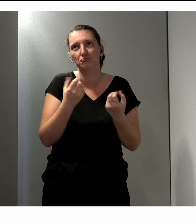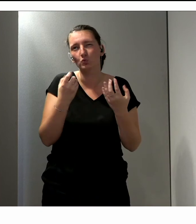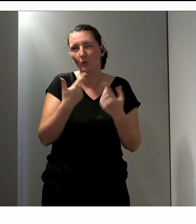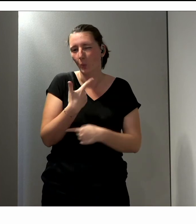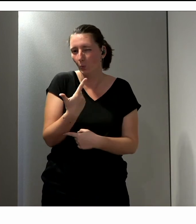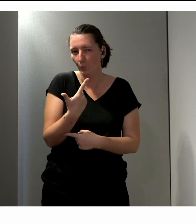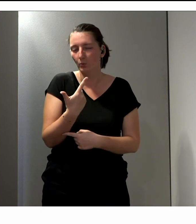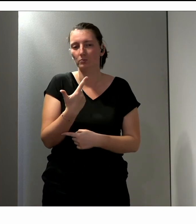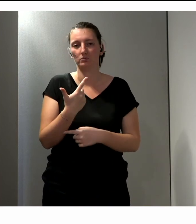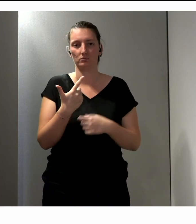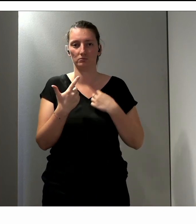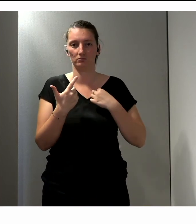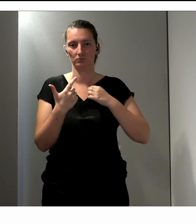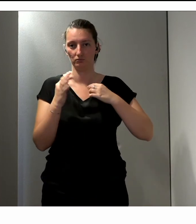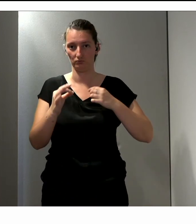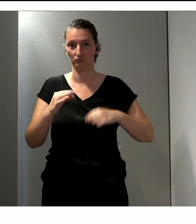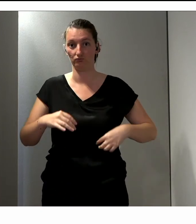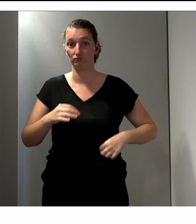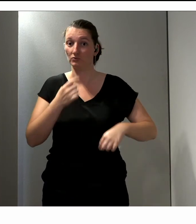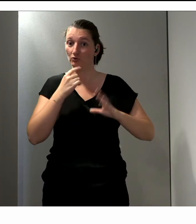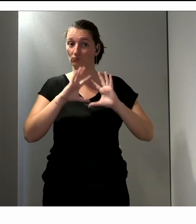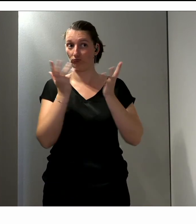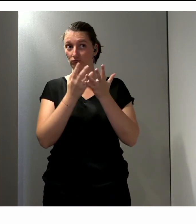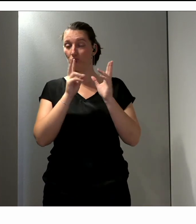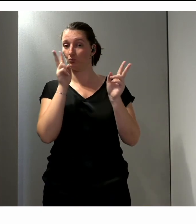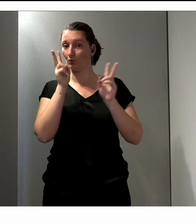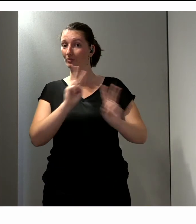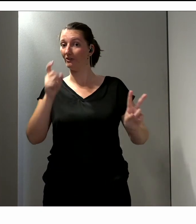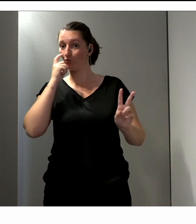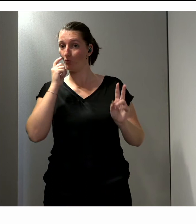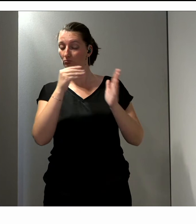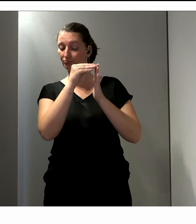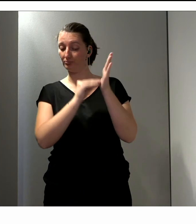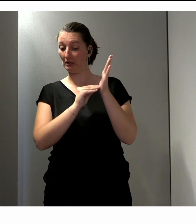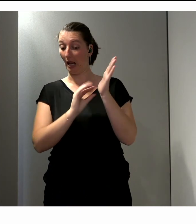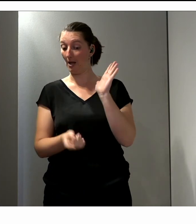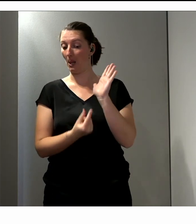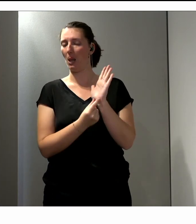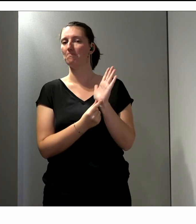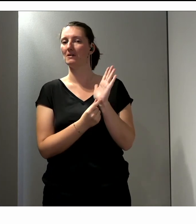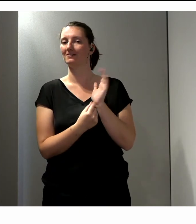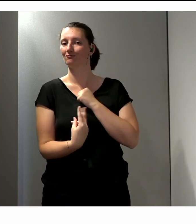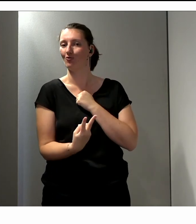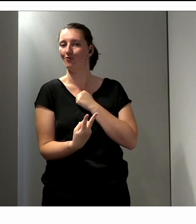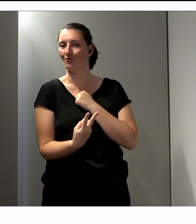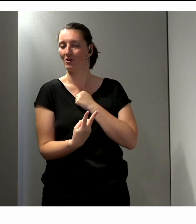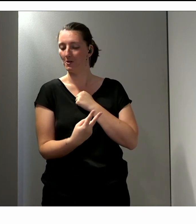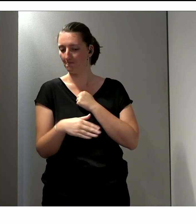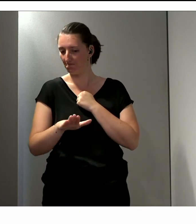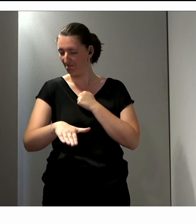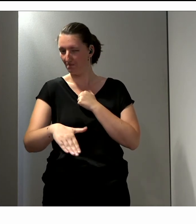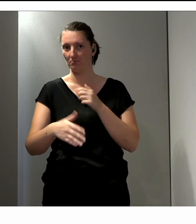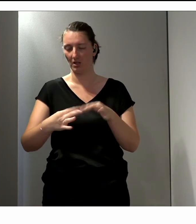2. Donc, à la fin de nos observations, donc on entend les réponses par les